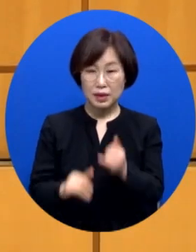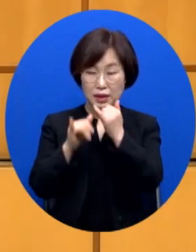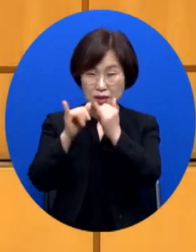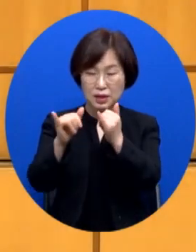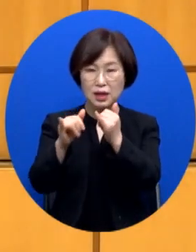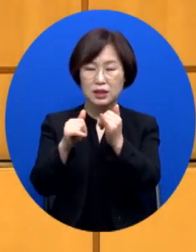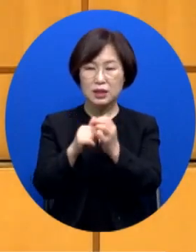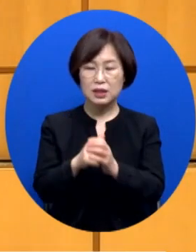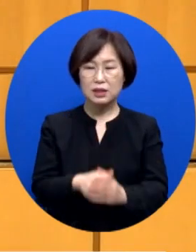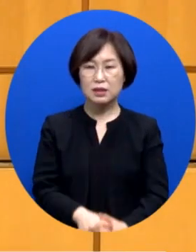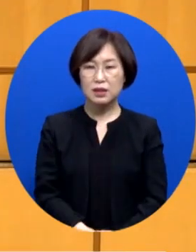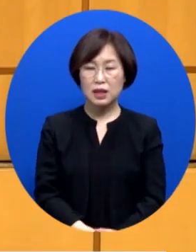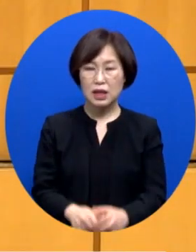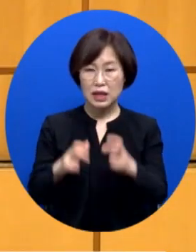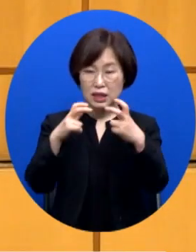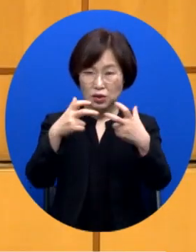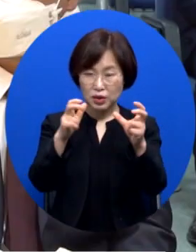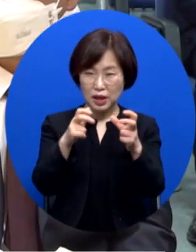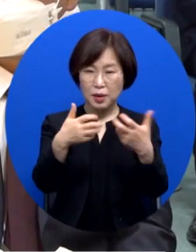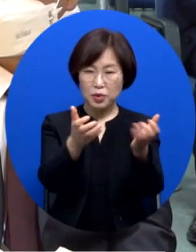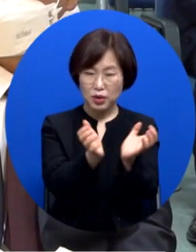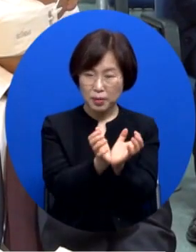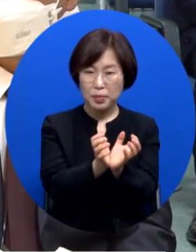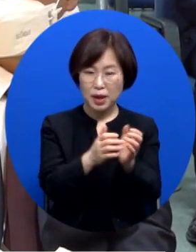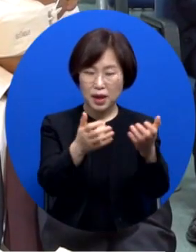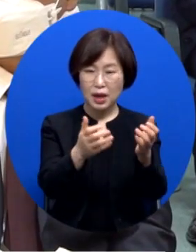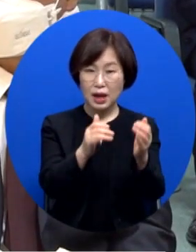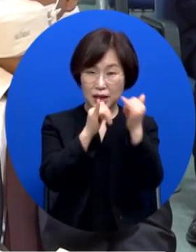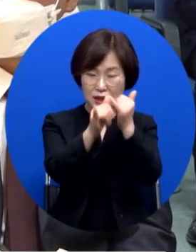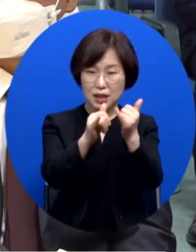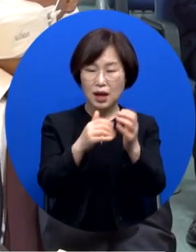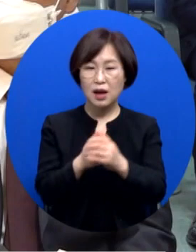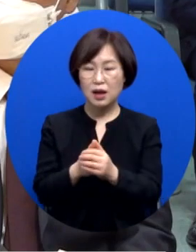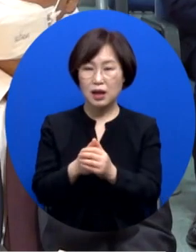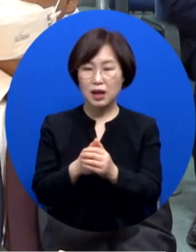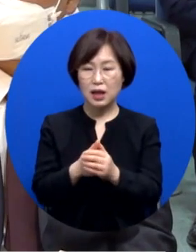시상식에서는 성남 기독교 직장 선교연합회가 단체 대상을,